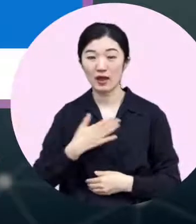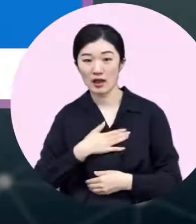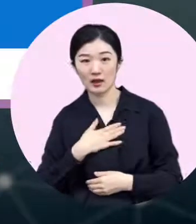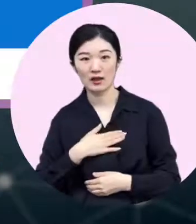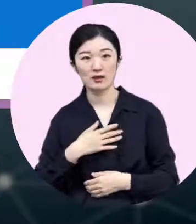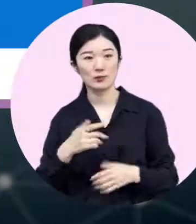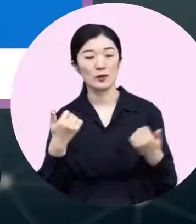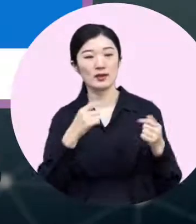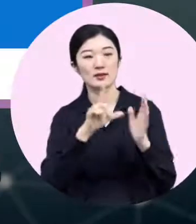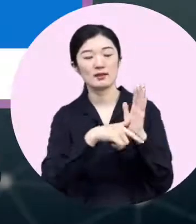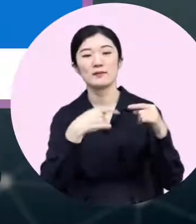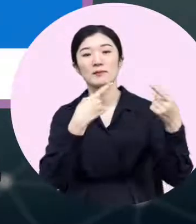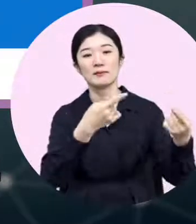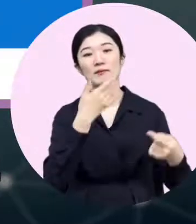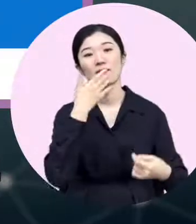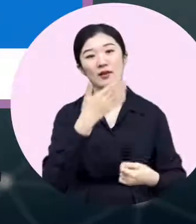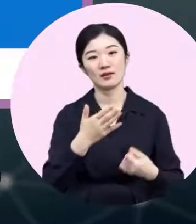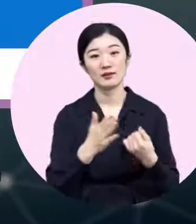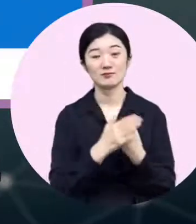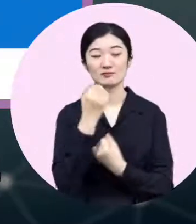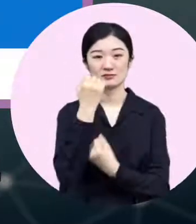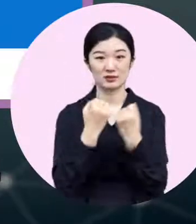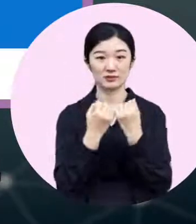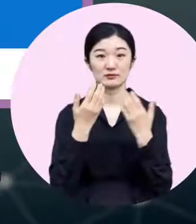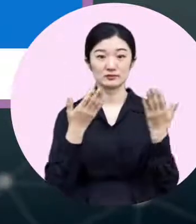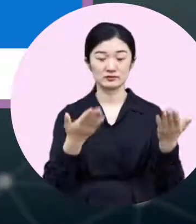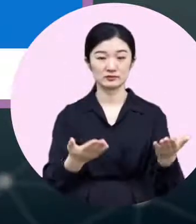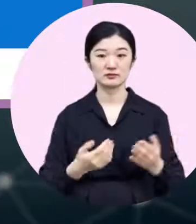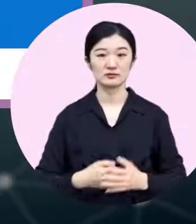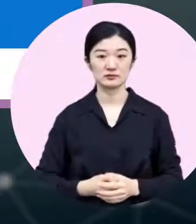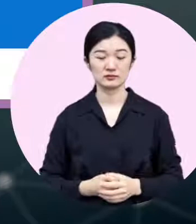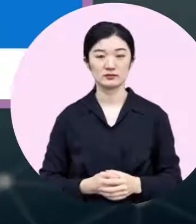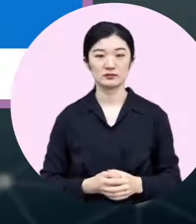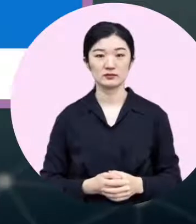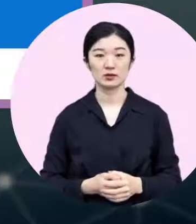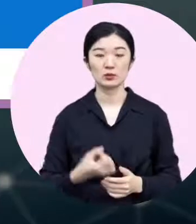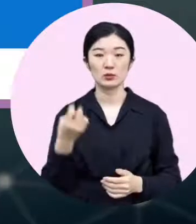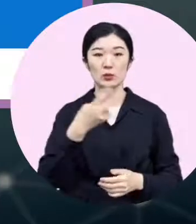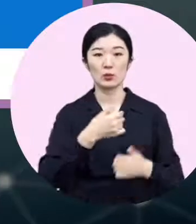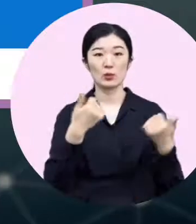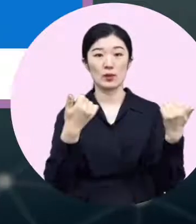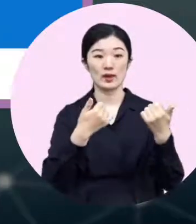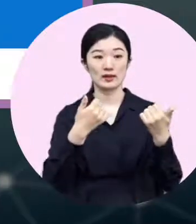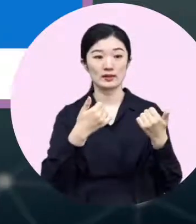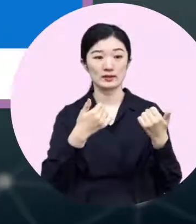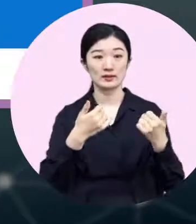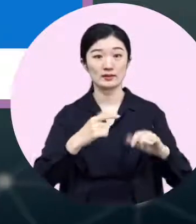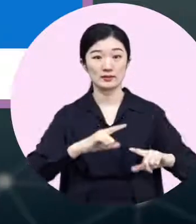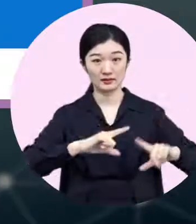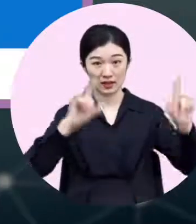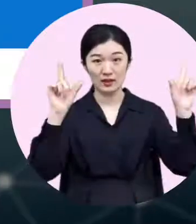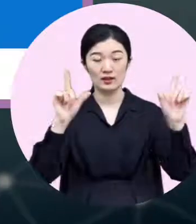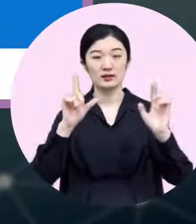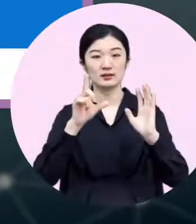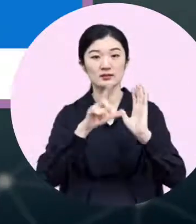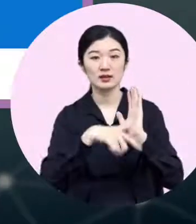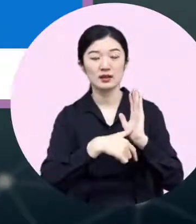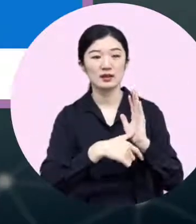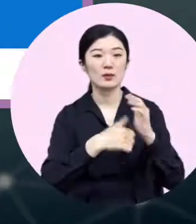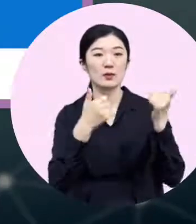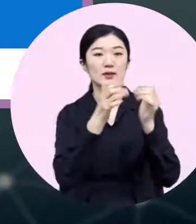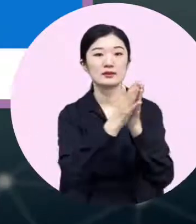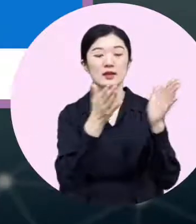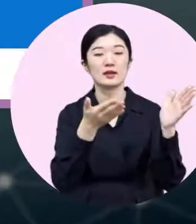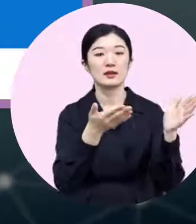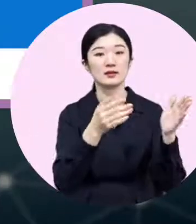있는 거니까 그런 방법에 대해서도 제가 설명을 드리고요. 그 다음 이제 회의 날짜가 딱 되면 그 시간이 딱 됐을 때 이제 회의를 열어야